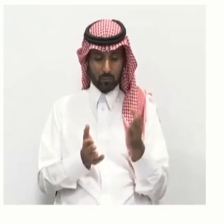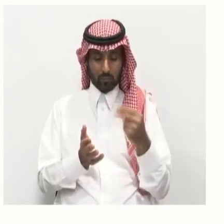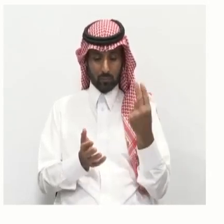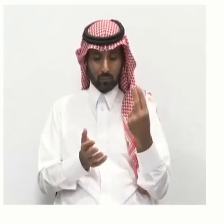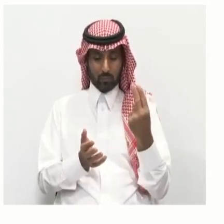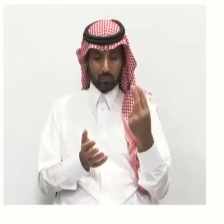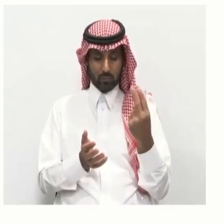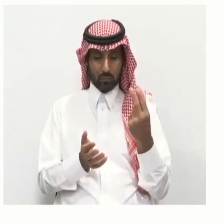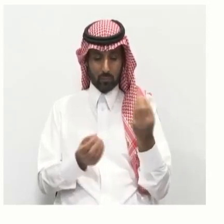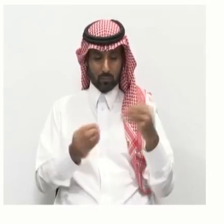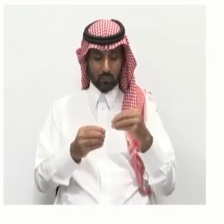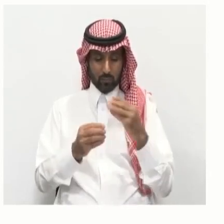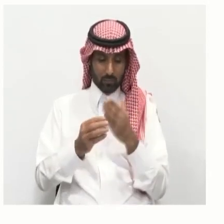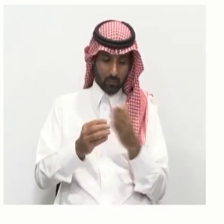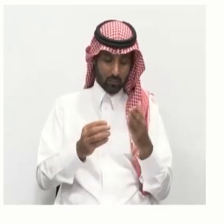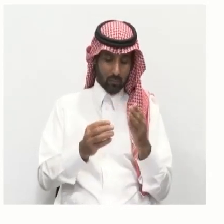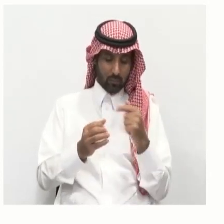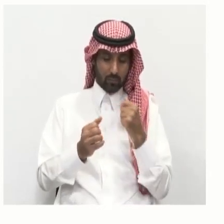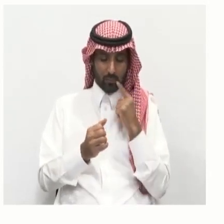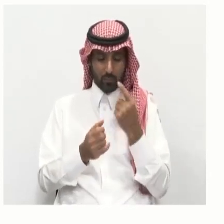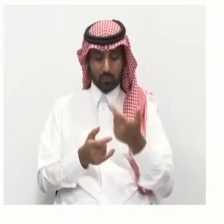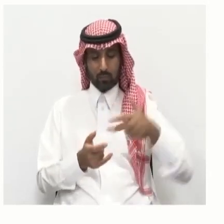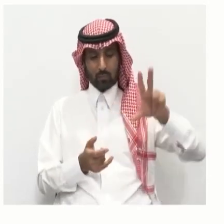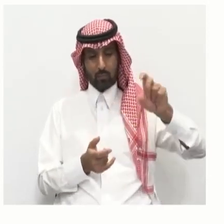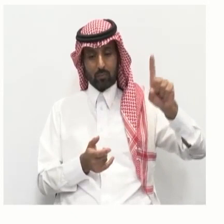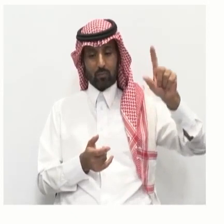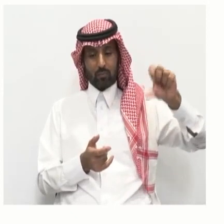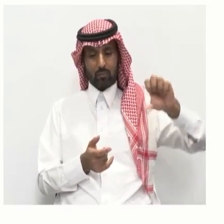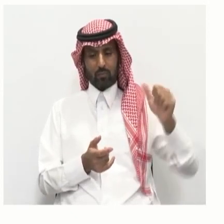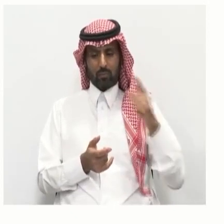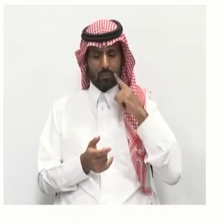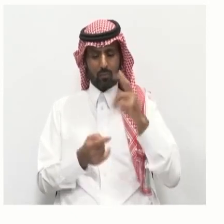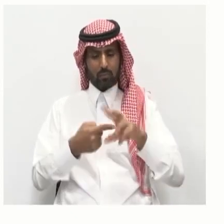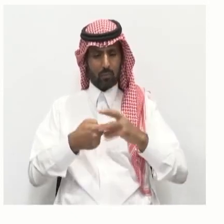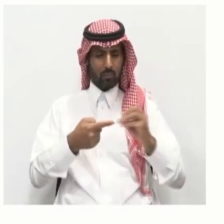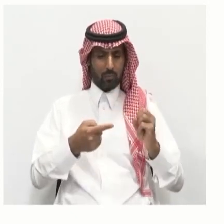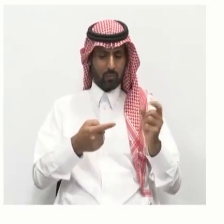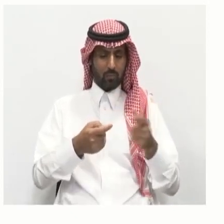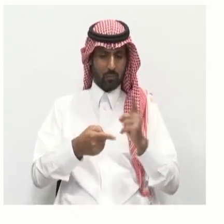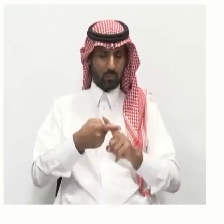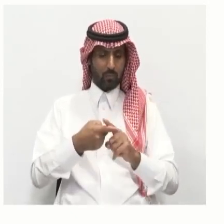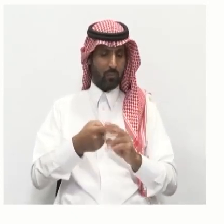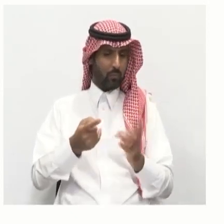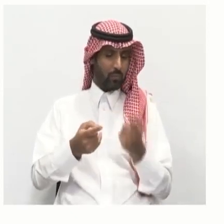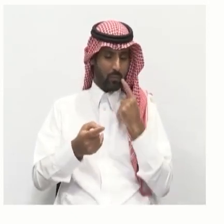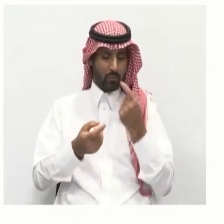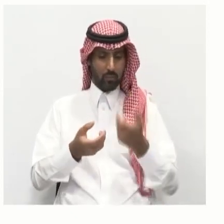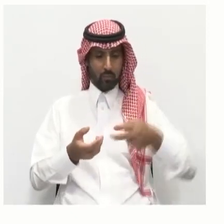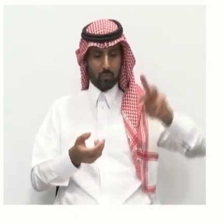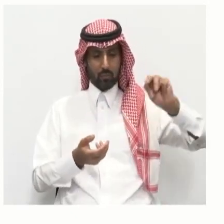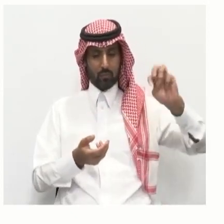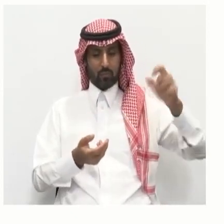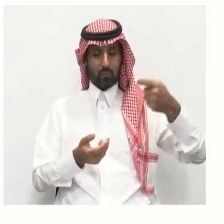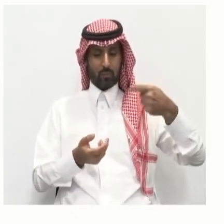اذا في الحاله هذه نضع الاثنين امام البنزويك شحنته ايش سالبه زائد ايش زائد المغنيسيوم